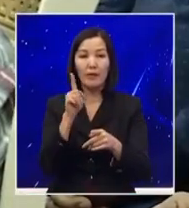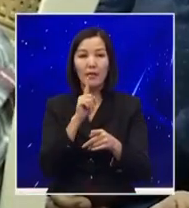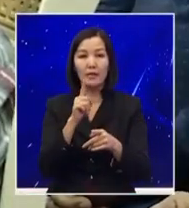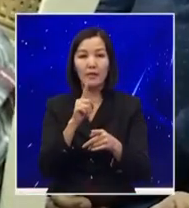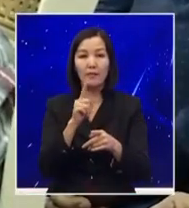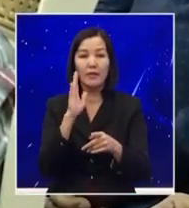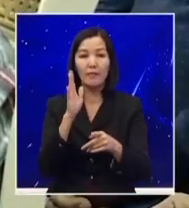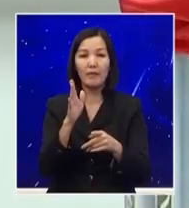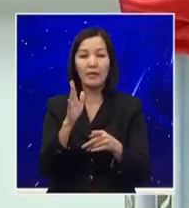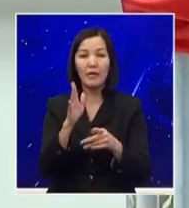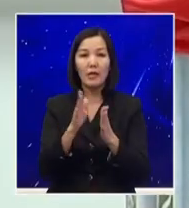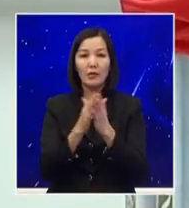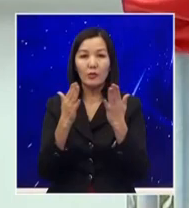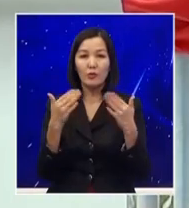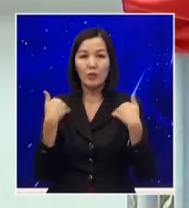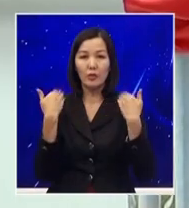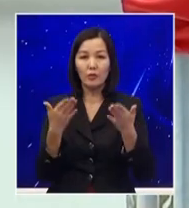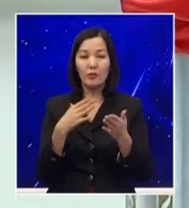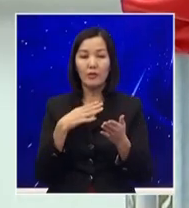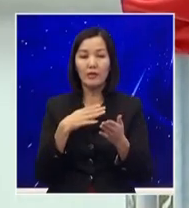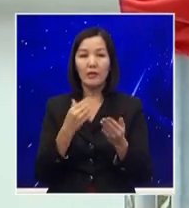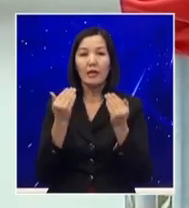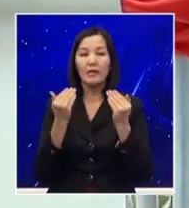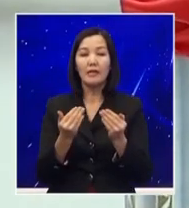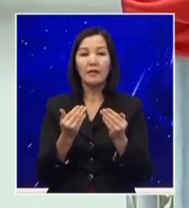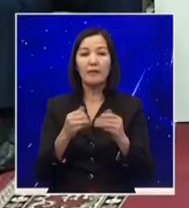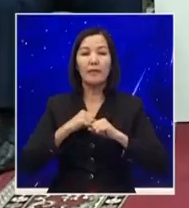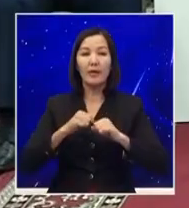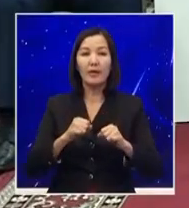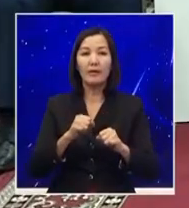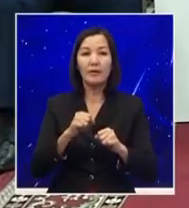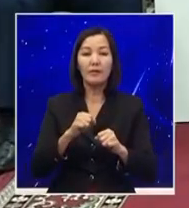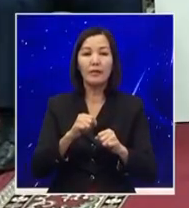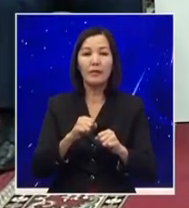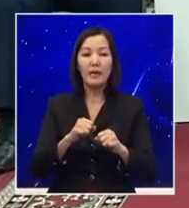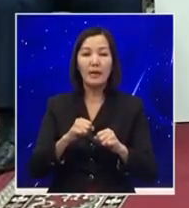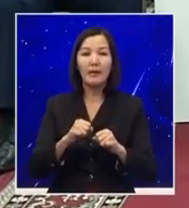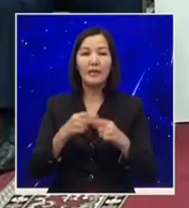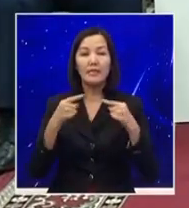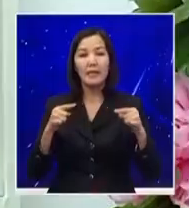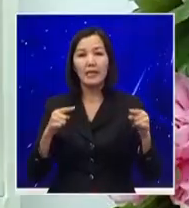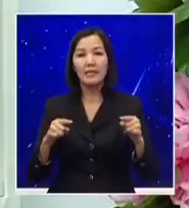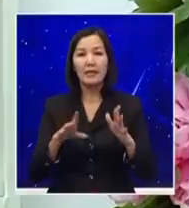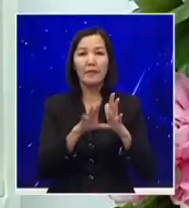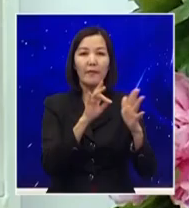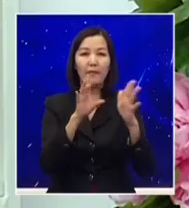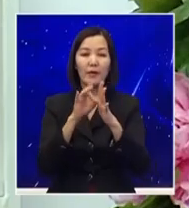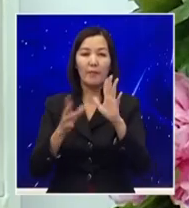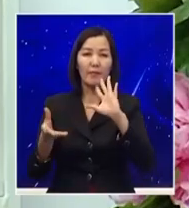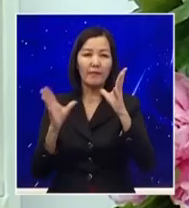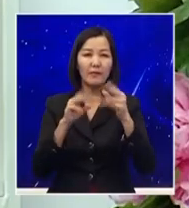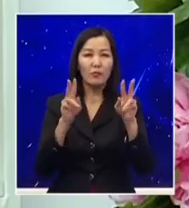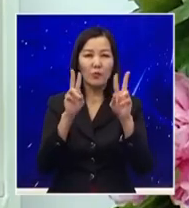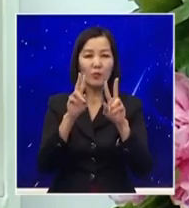были созданы сборники, утверждают авторы. Данные о храбром полководце черпали из самых разных источников по всему Казахстану.